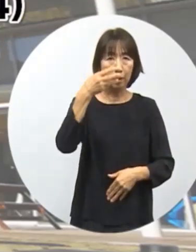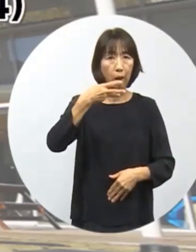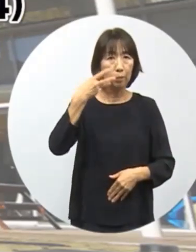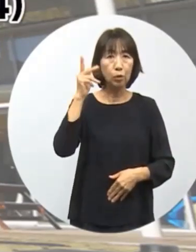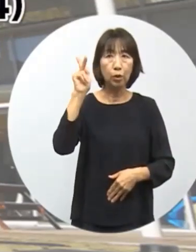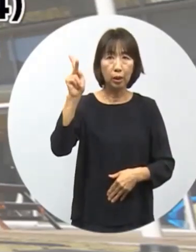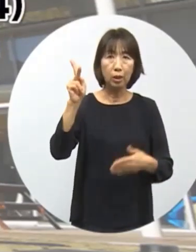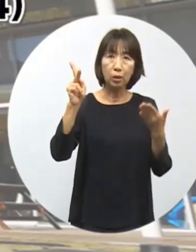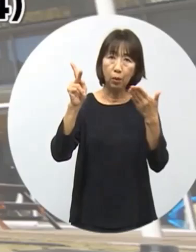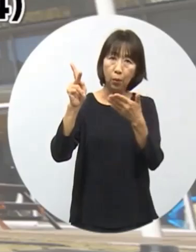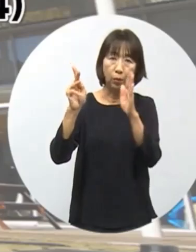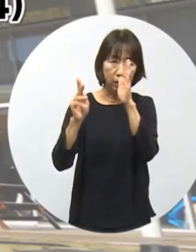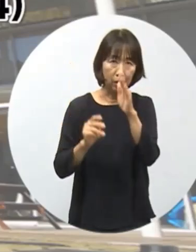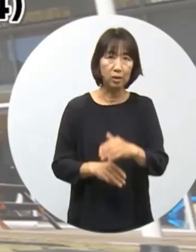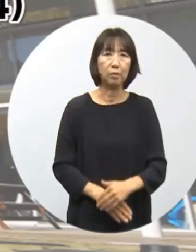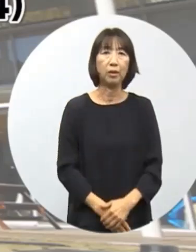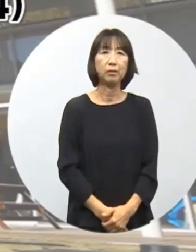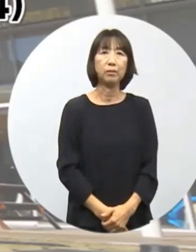お願いします。